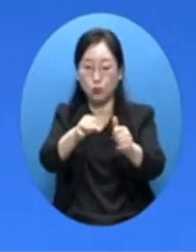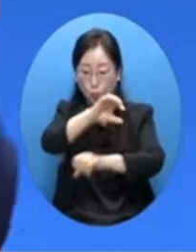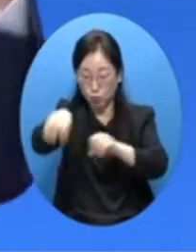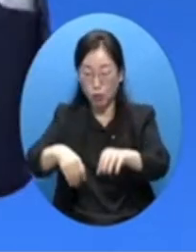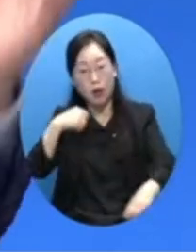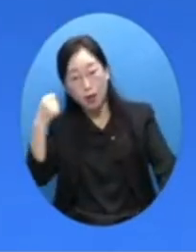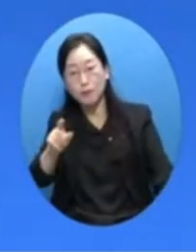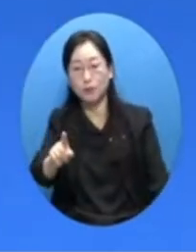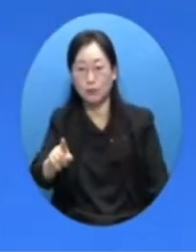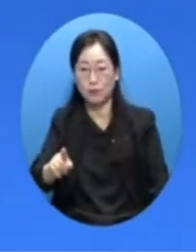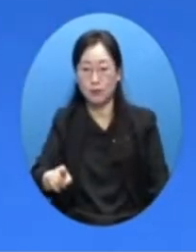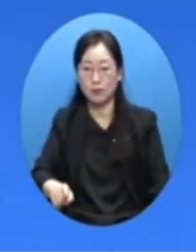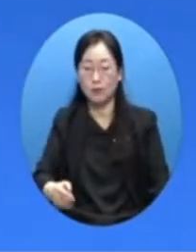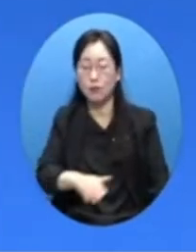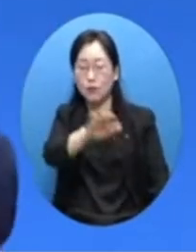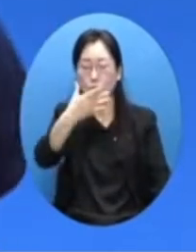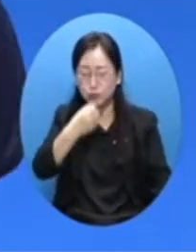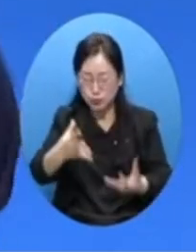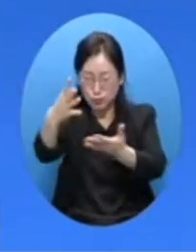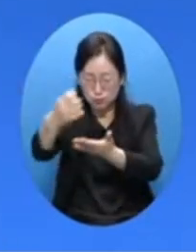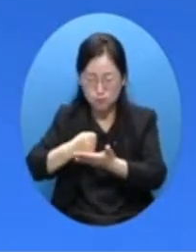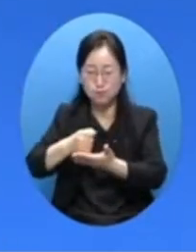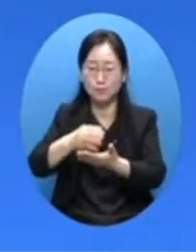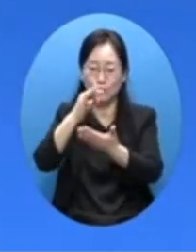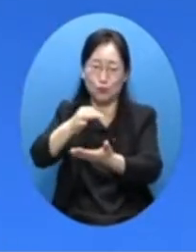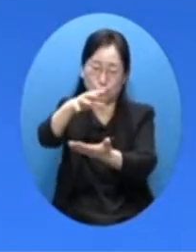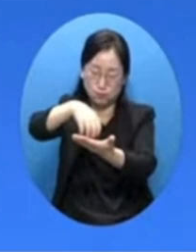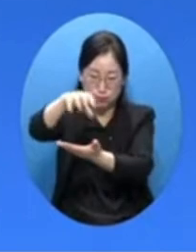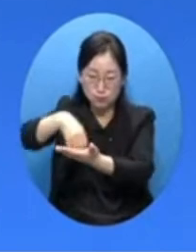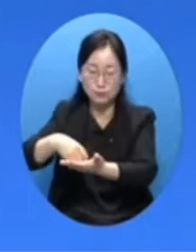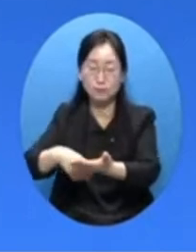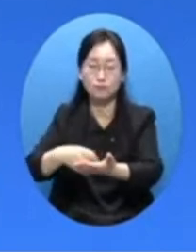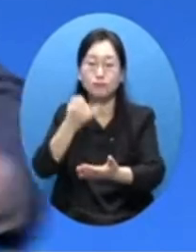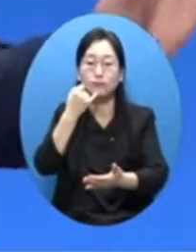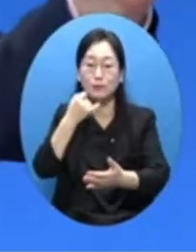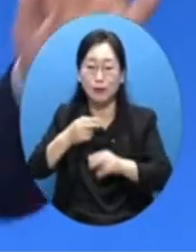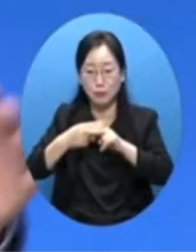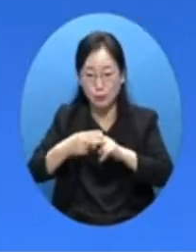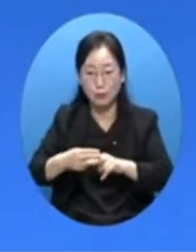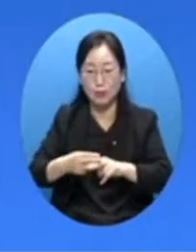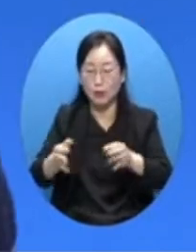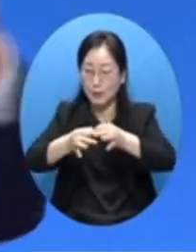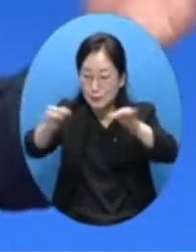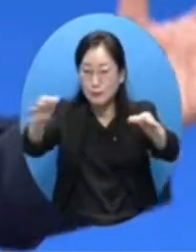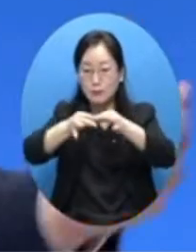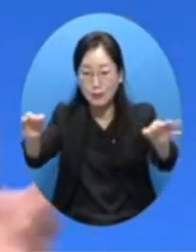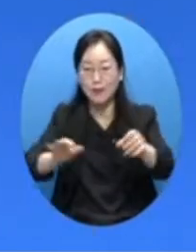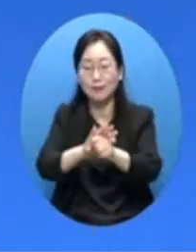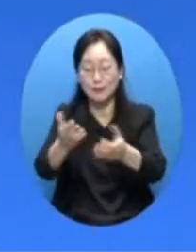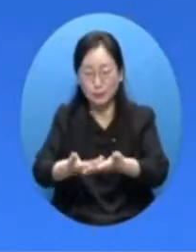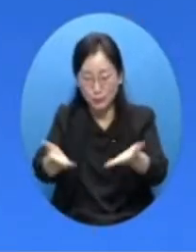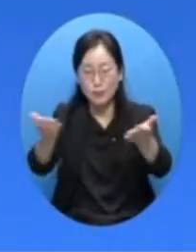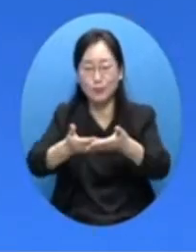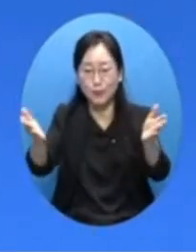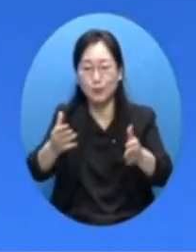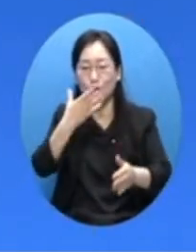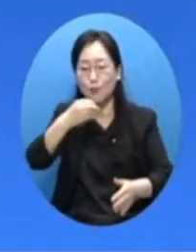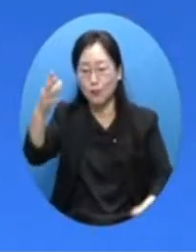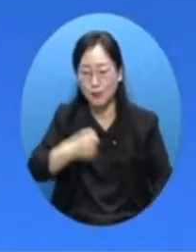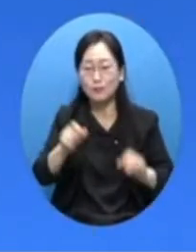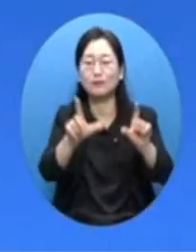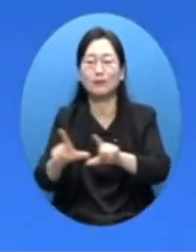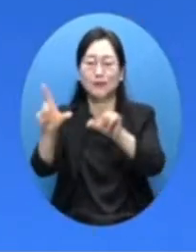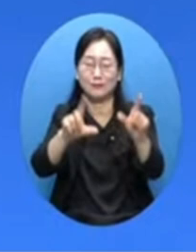여러분, 축복을 많이 받으시기 바랍니다. 물질을 다스리면서 사시기 바랍니다. 물질을 나누어 주면서 사랑을 베풀며 살아가는 복된 인생을 살아가게